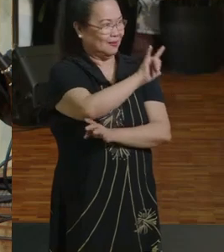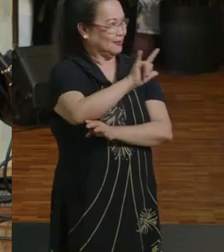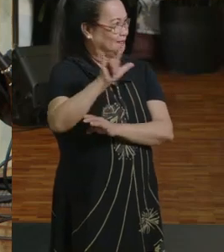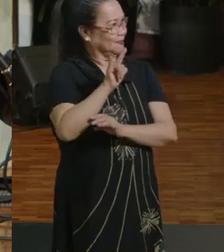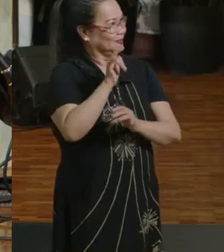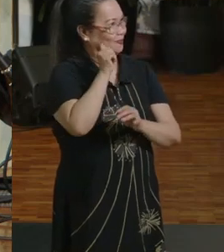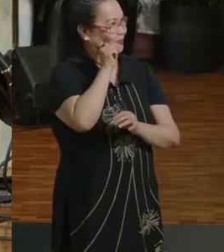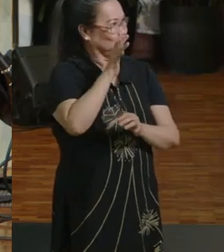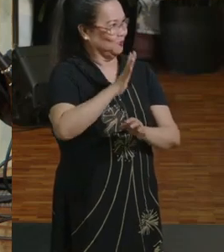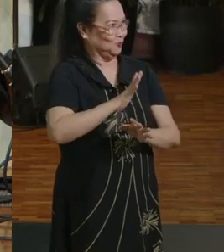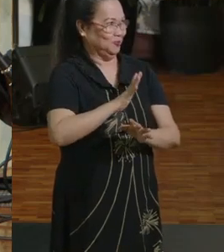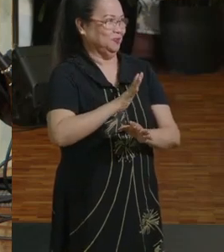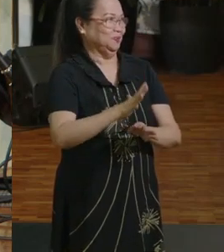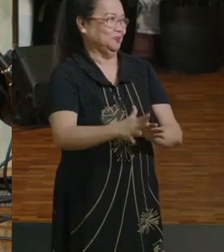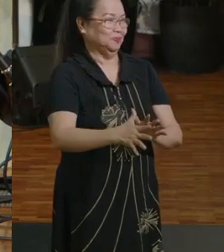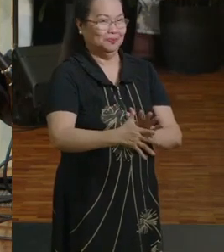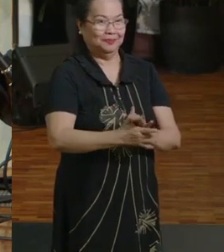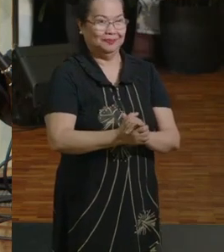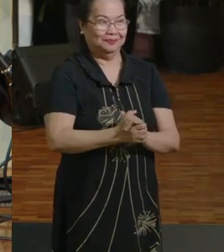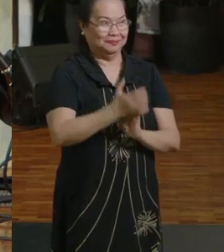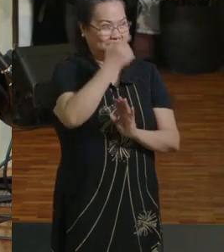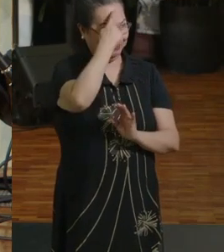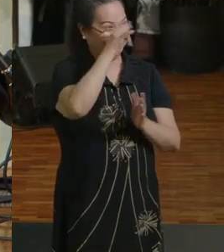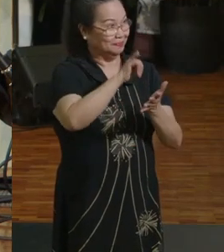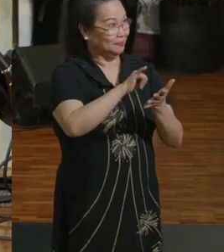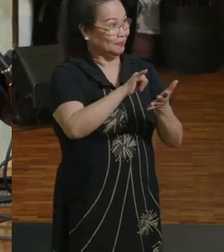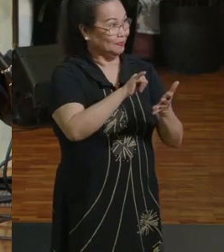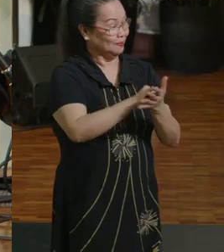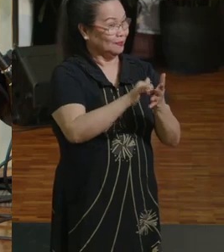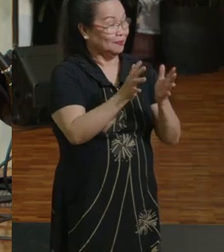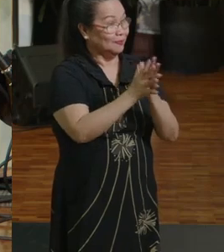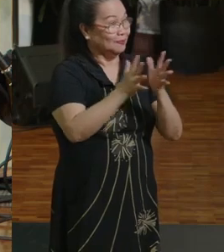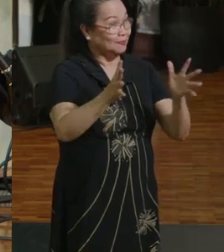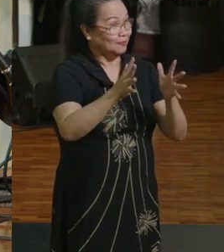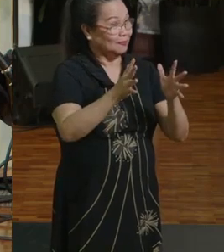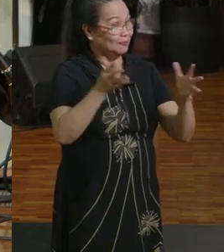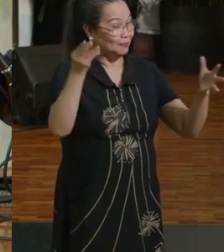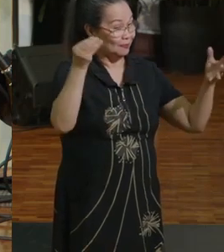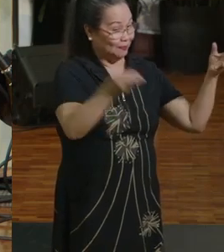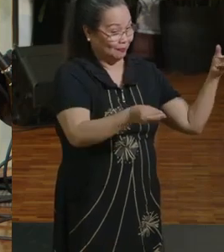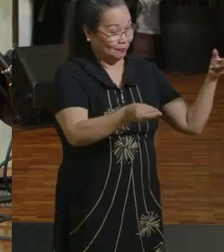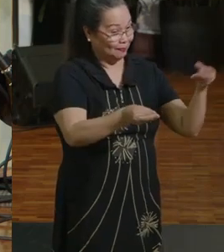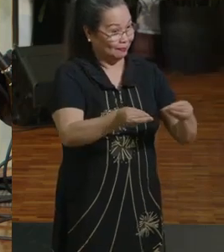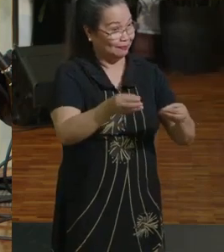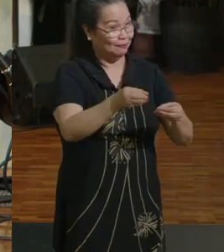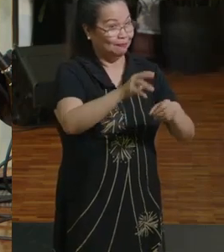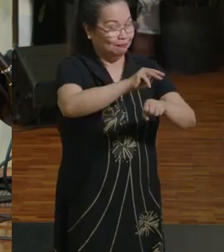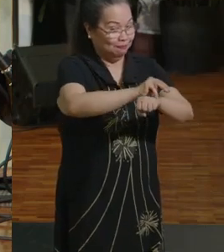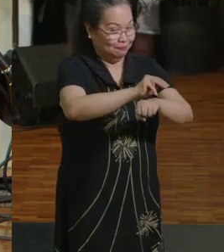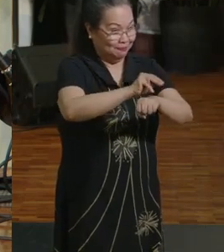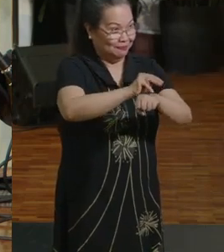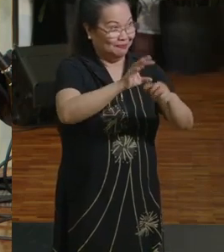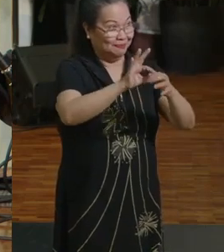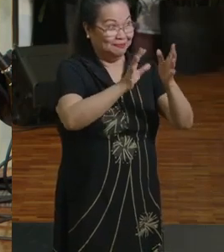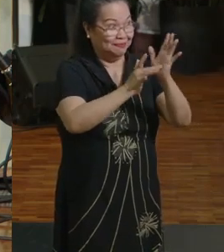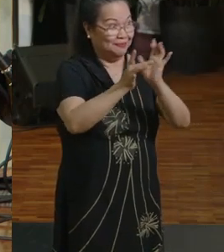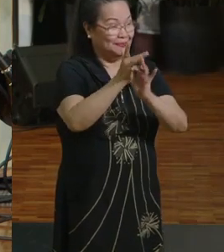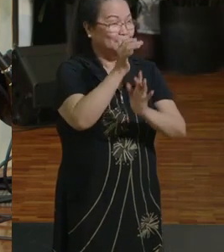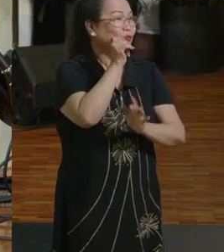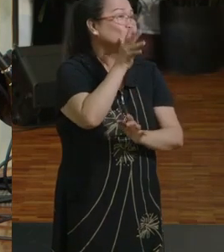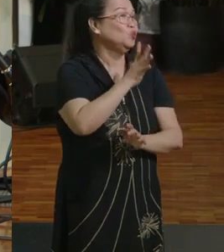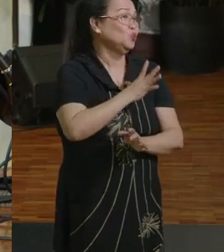babae. Dahil dito malaki ang naging papel at kontribusyon ng mga babae sa ministeryo ng ating